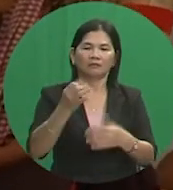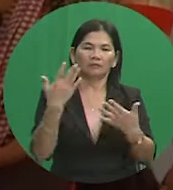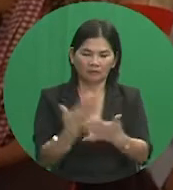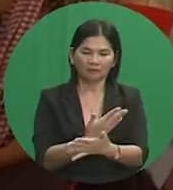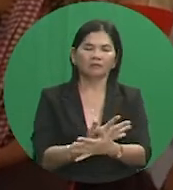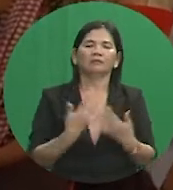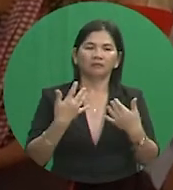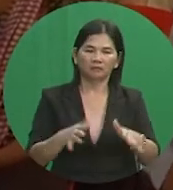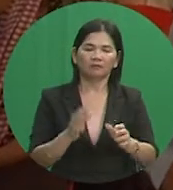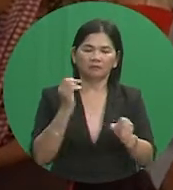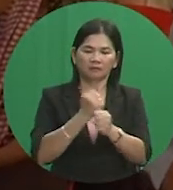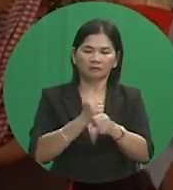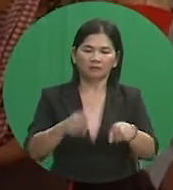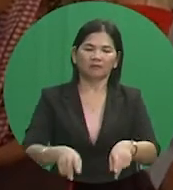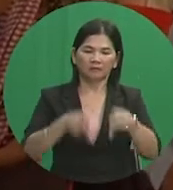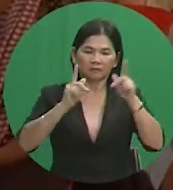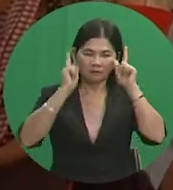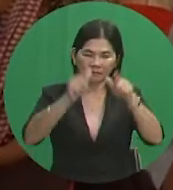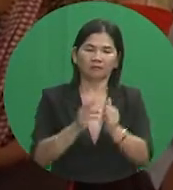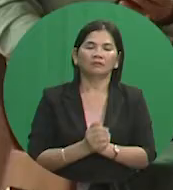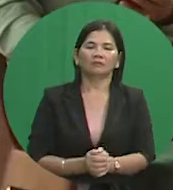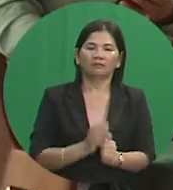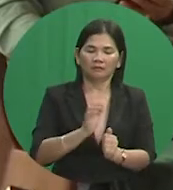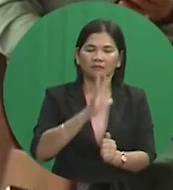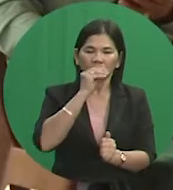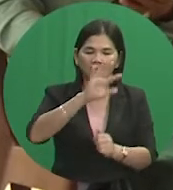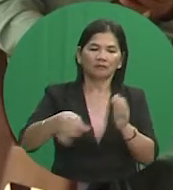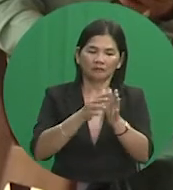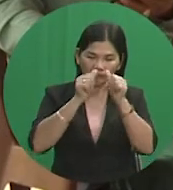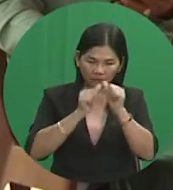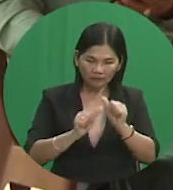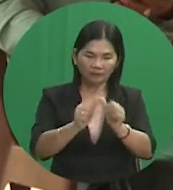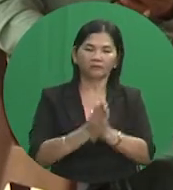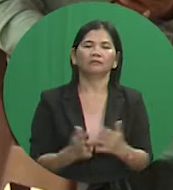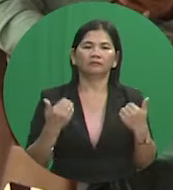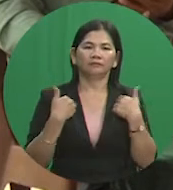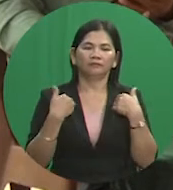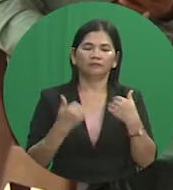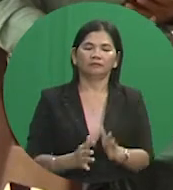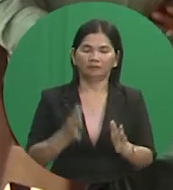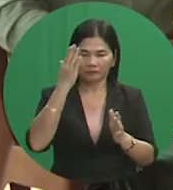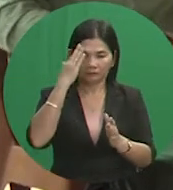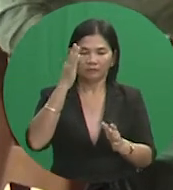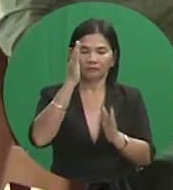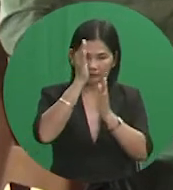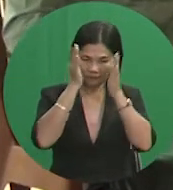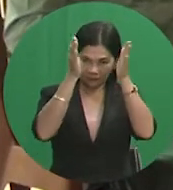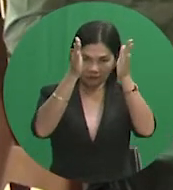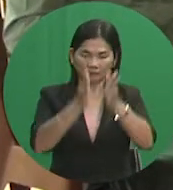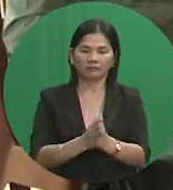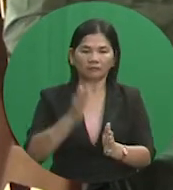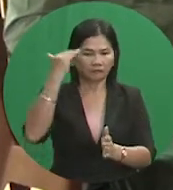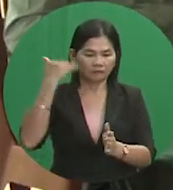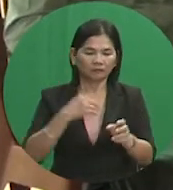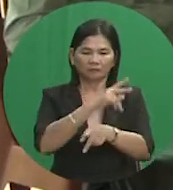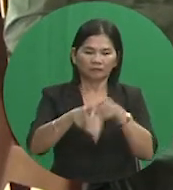บันแถมติดนึกนอกการนี้แอดดัมบรัสเพียจ้าบ้านทลายการก้าวสั่งจำพวกสมาร์ตได้ยกจะตกด่าระบบโลกหลง